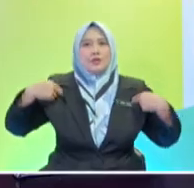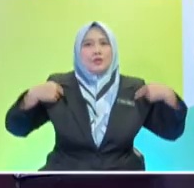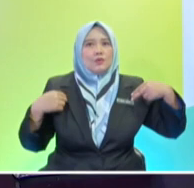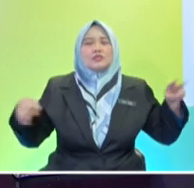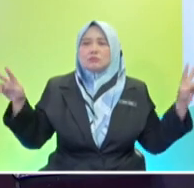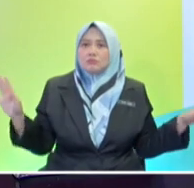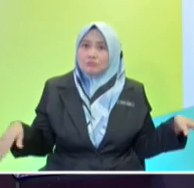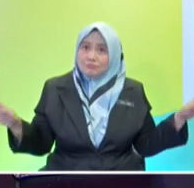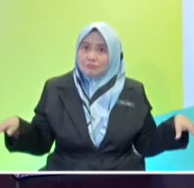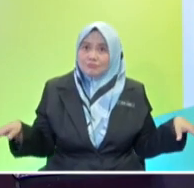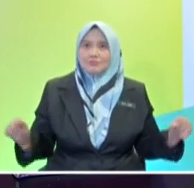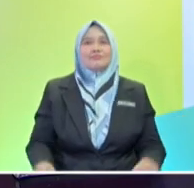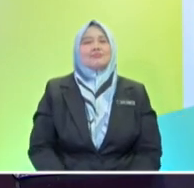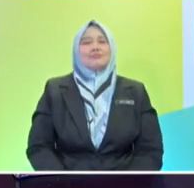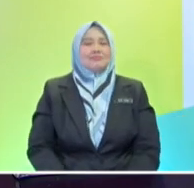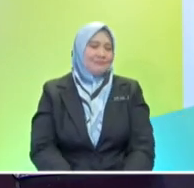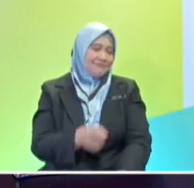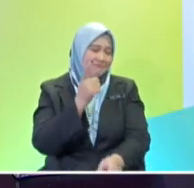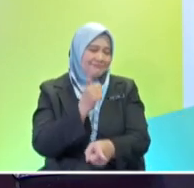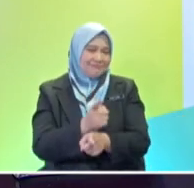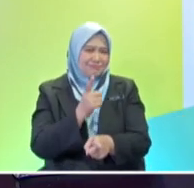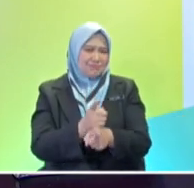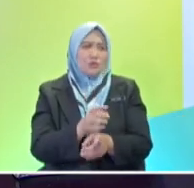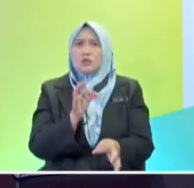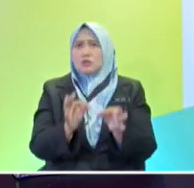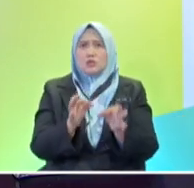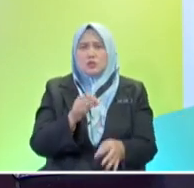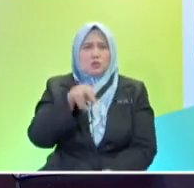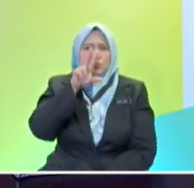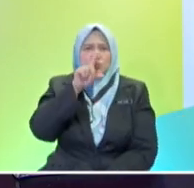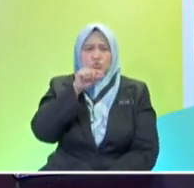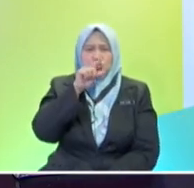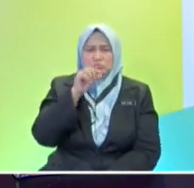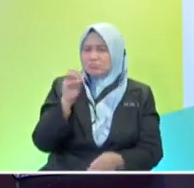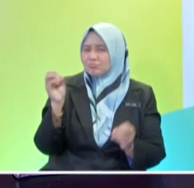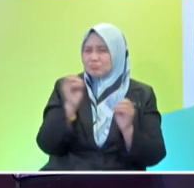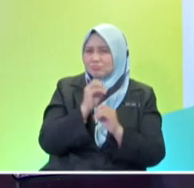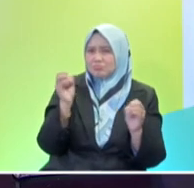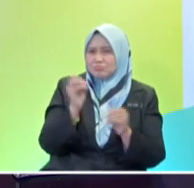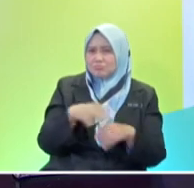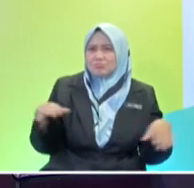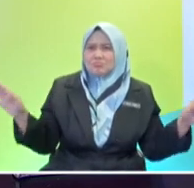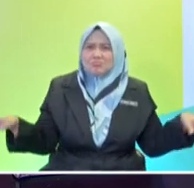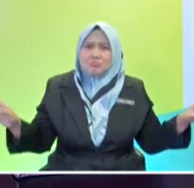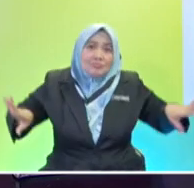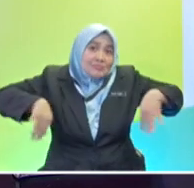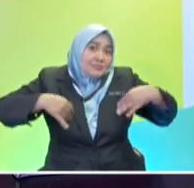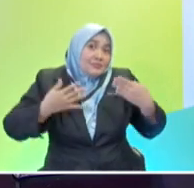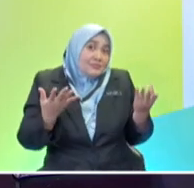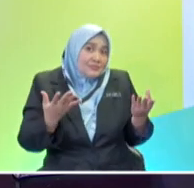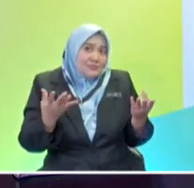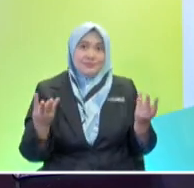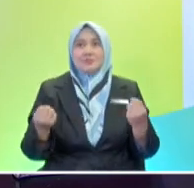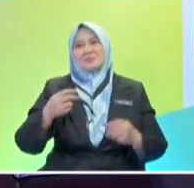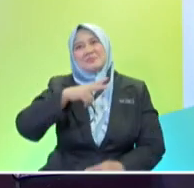Betul ke Mira? Betul cikgu. Kalau burung tak ada kepak macam mana? Alah, kalau burung kena jalan. Tak boleh terbang. Terbang.